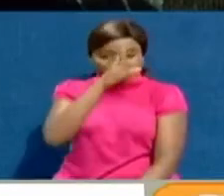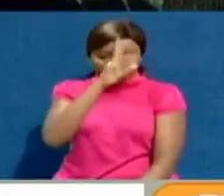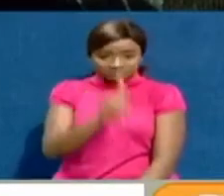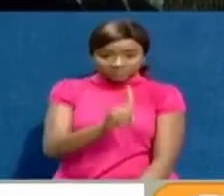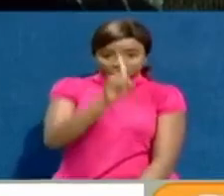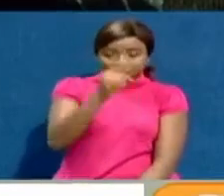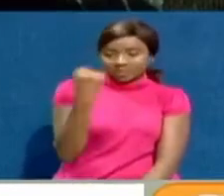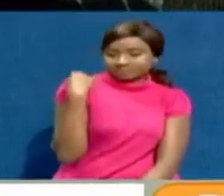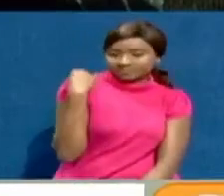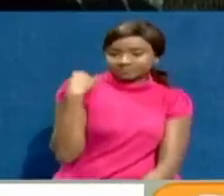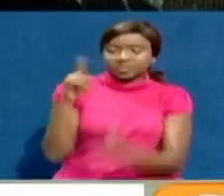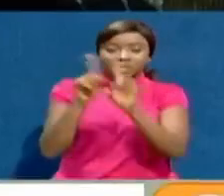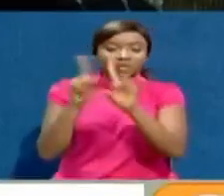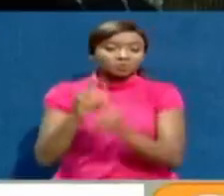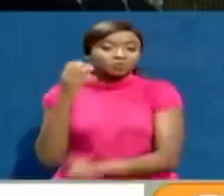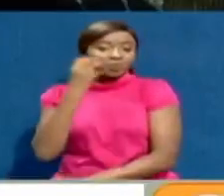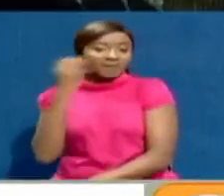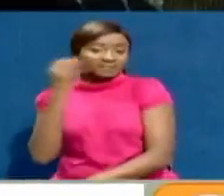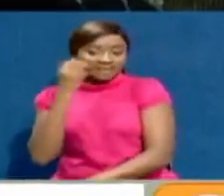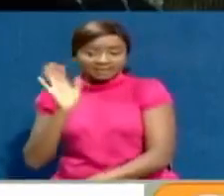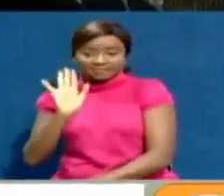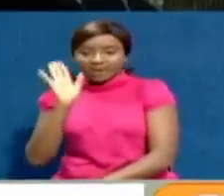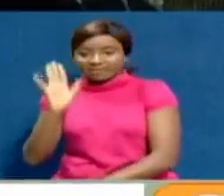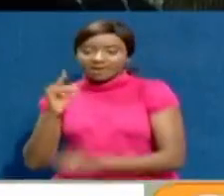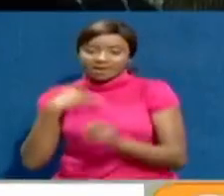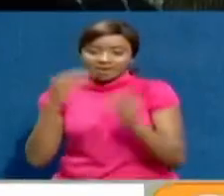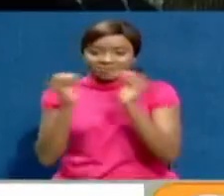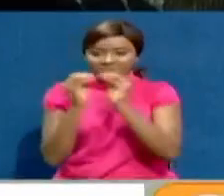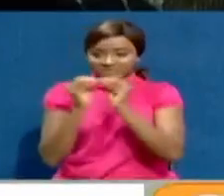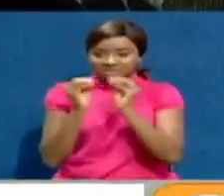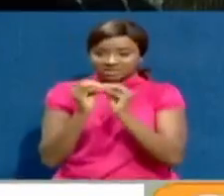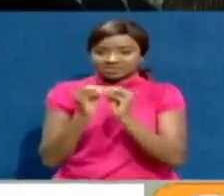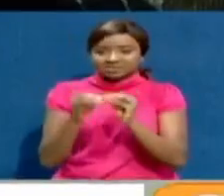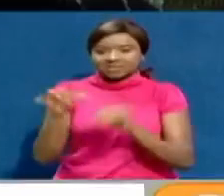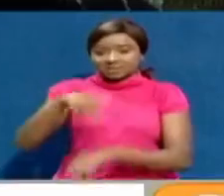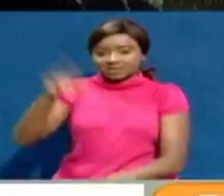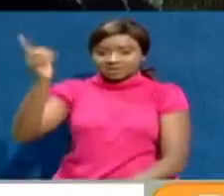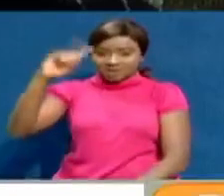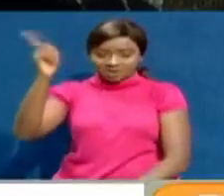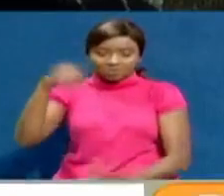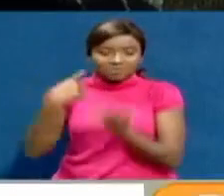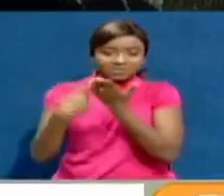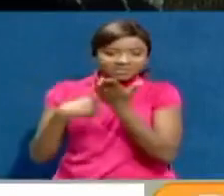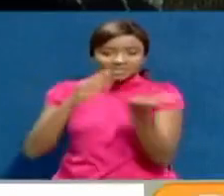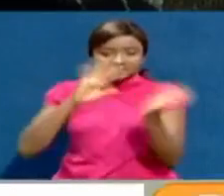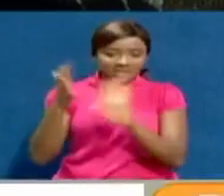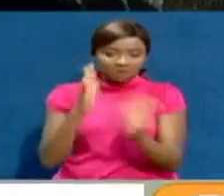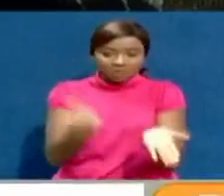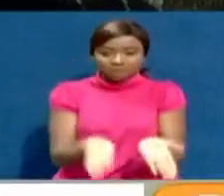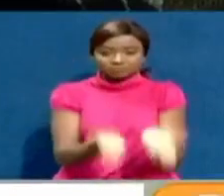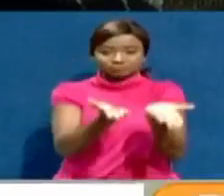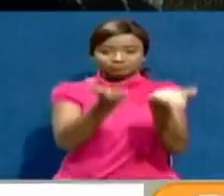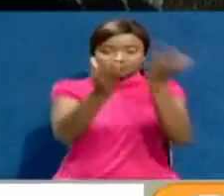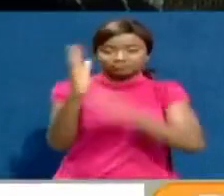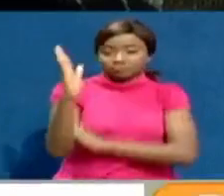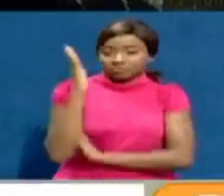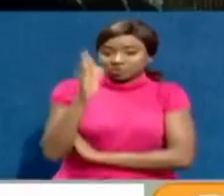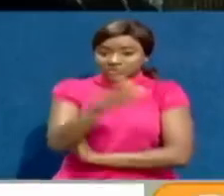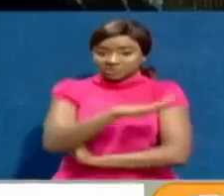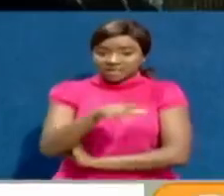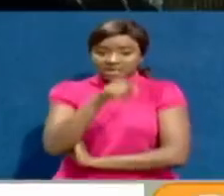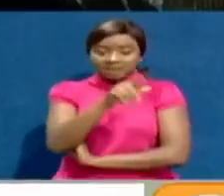waziri wa usalama Fred Matiang'i akiongoza mkutano wa kiusalama hapa jijini Nairobi. Na kama anavyotuarifu Mashirima